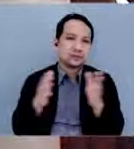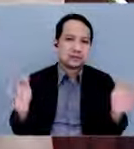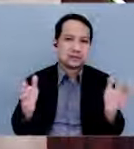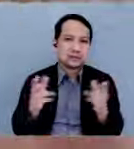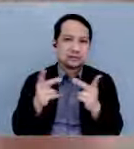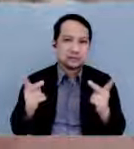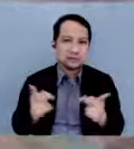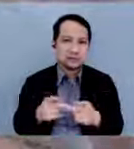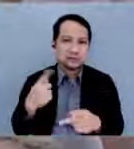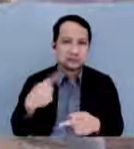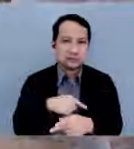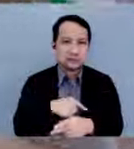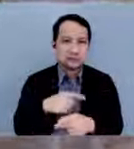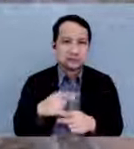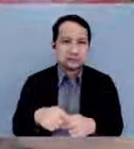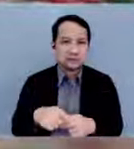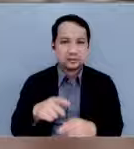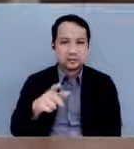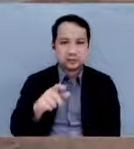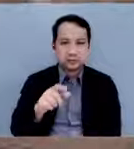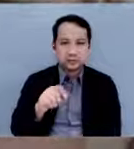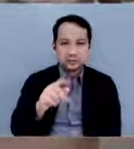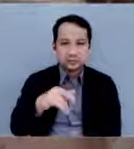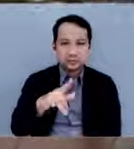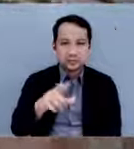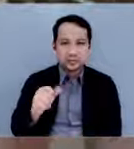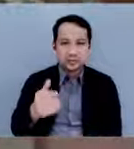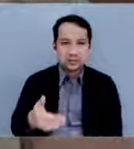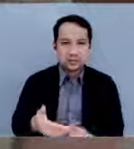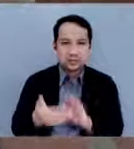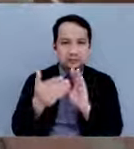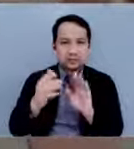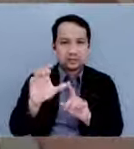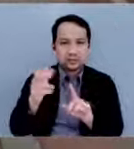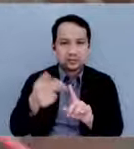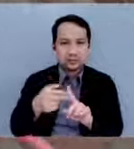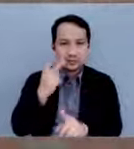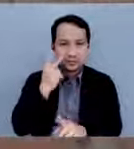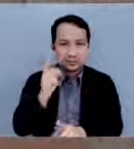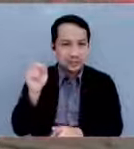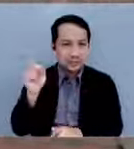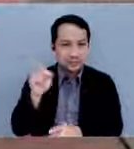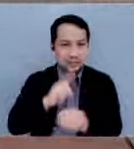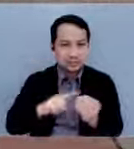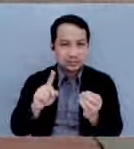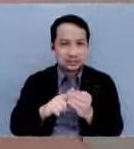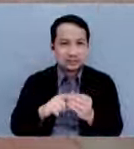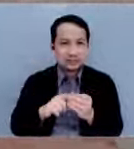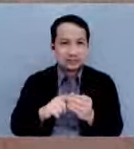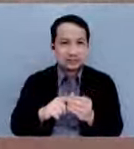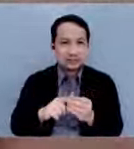namin, meron kaming The Plaza, tapat ng City Hall po namin. Ay, ganda po. Mapikita niyo po. Napakaganda po ng Kalamba.